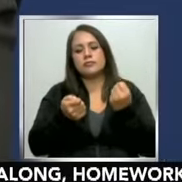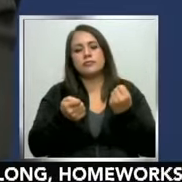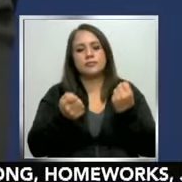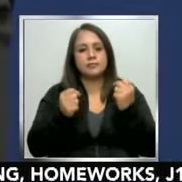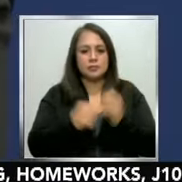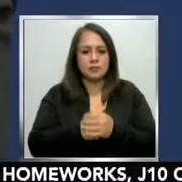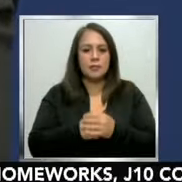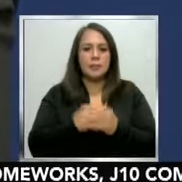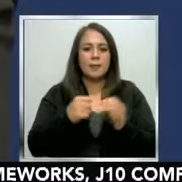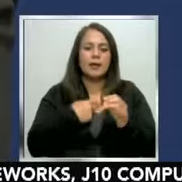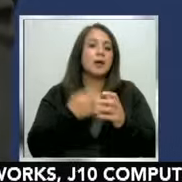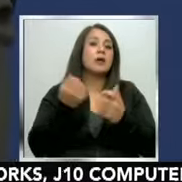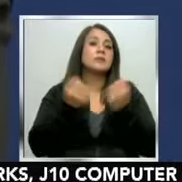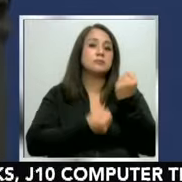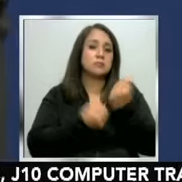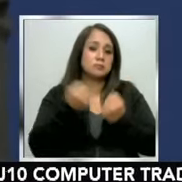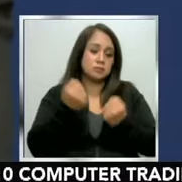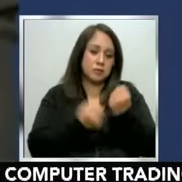drivers